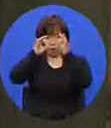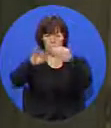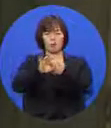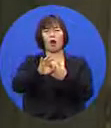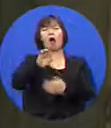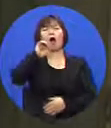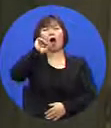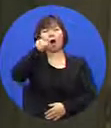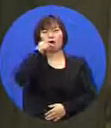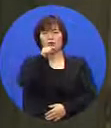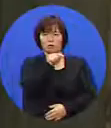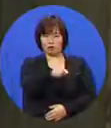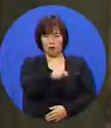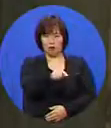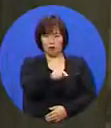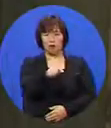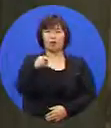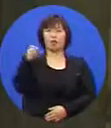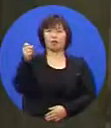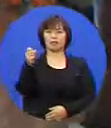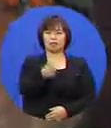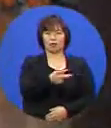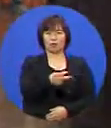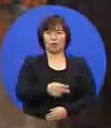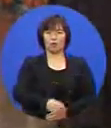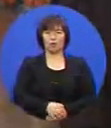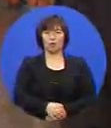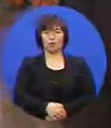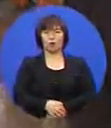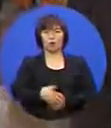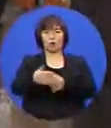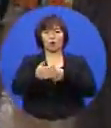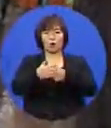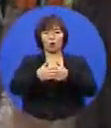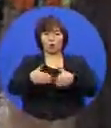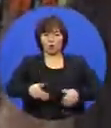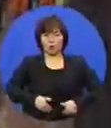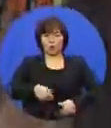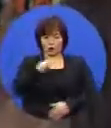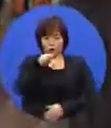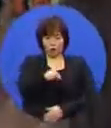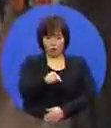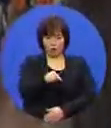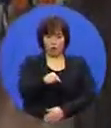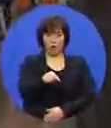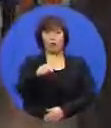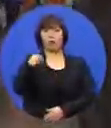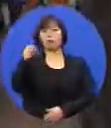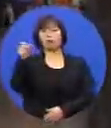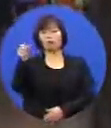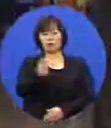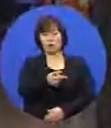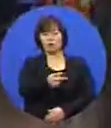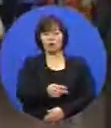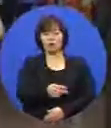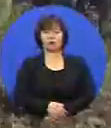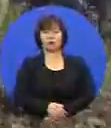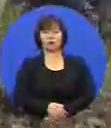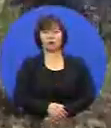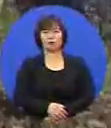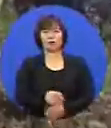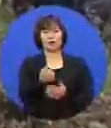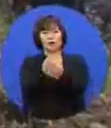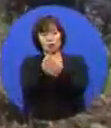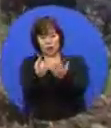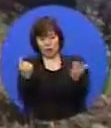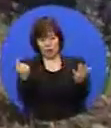어려운 거 그리고 도움이 필요한 거또 그리고